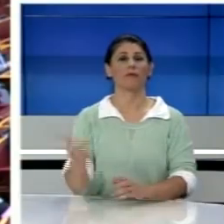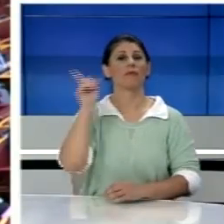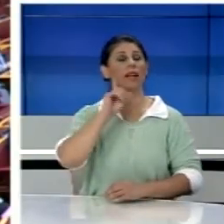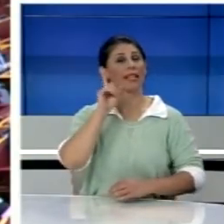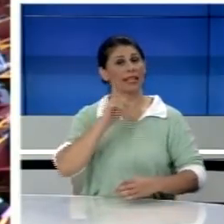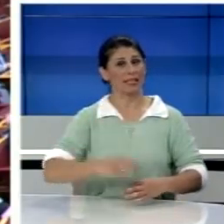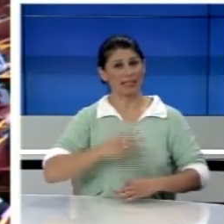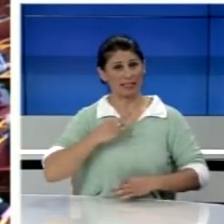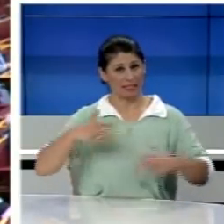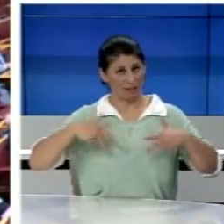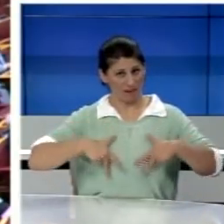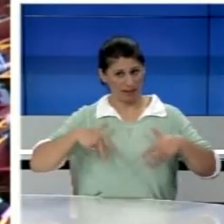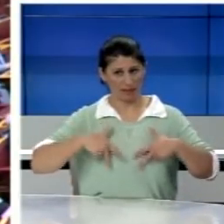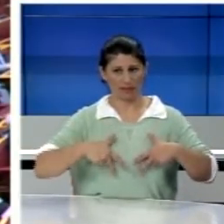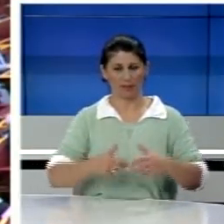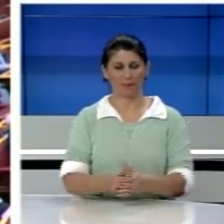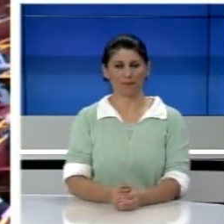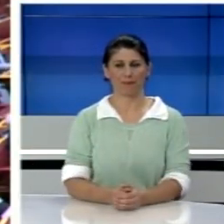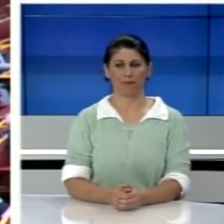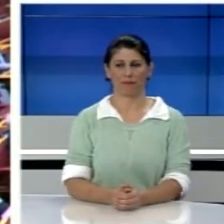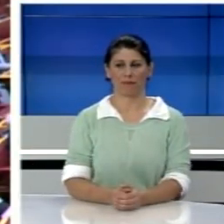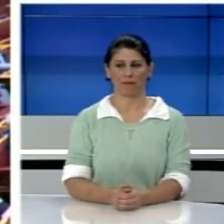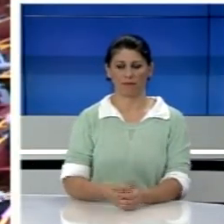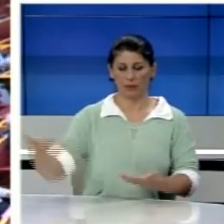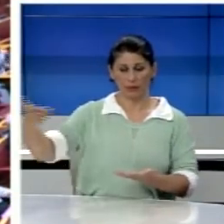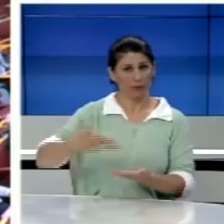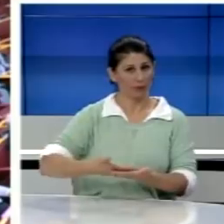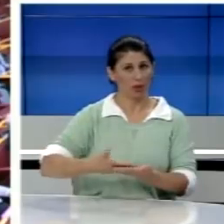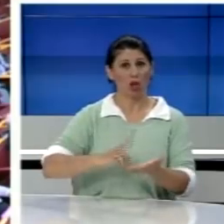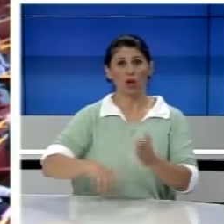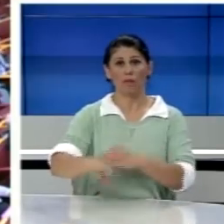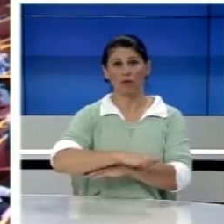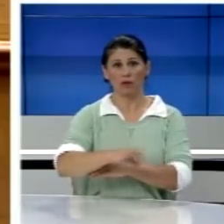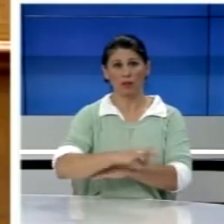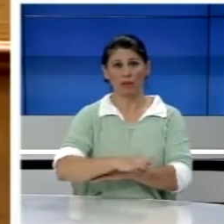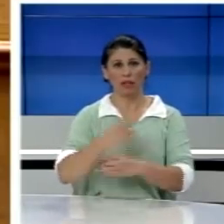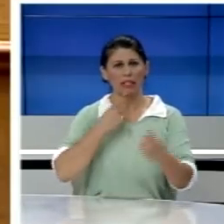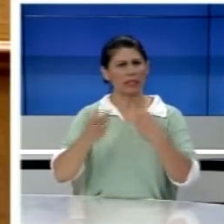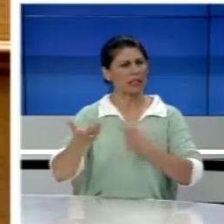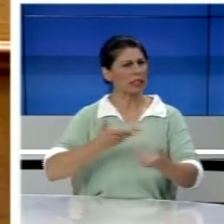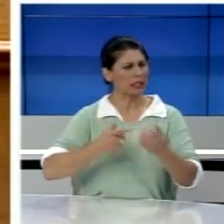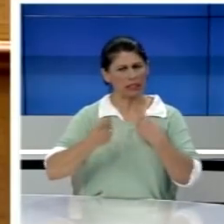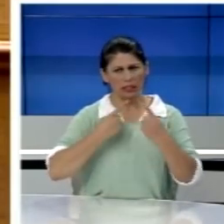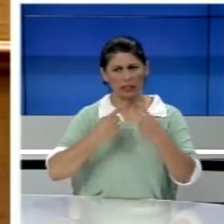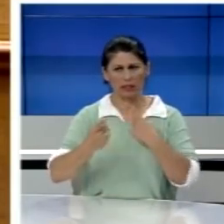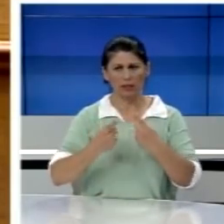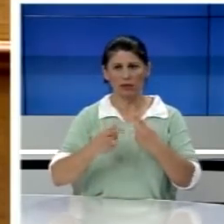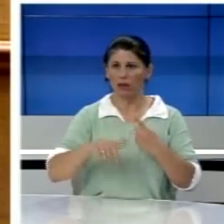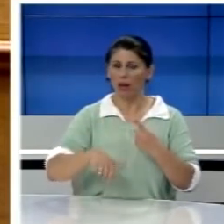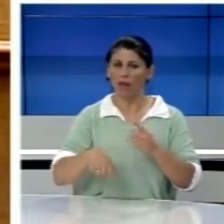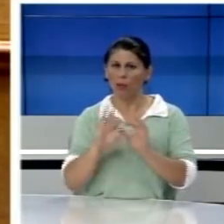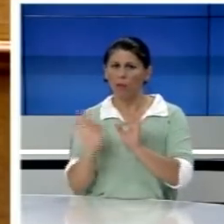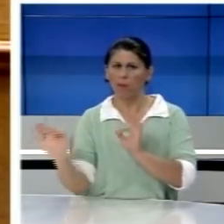Κυρίες και κύριοι της κυβέρνησης, φέρατε ένα νομοσχέδιο προς διαβούλευση μέσα στην